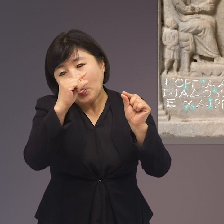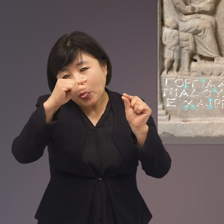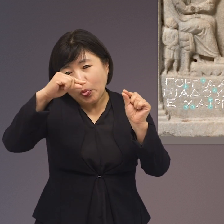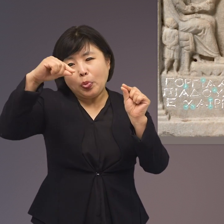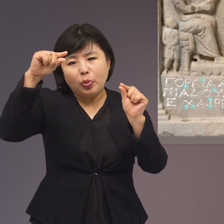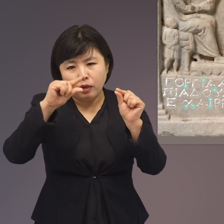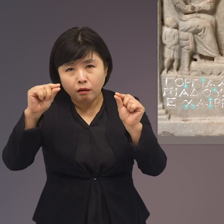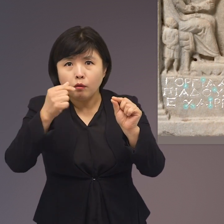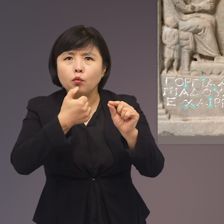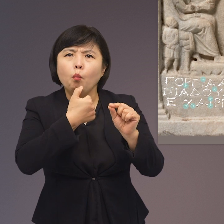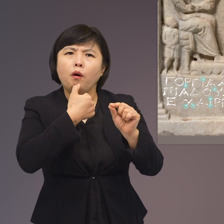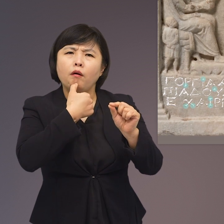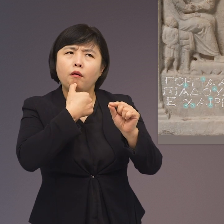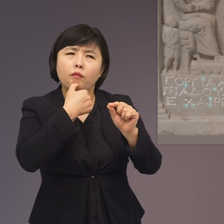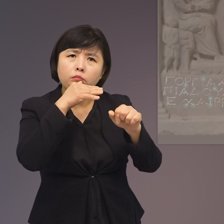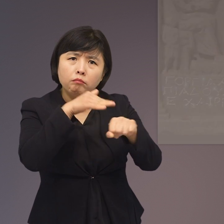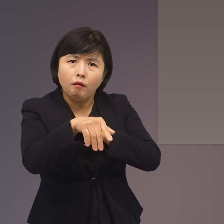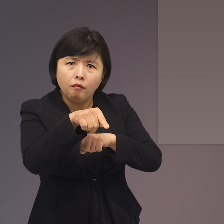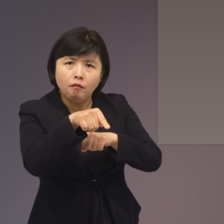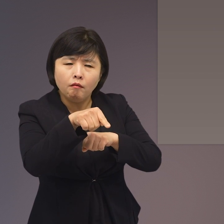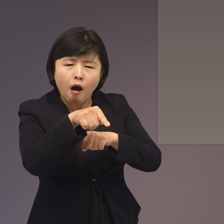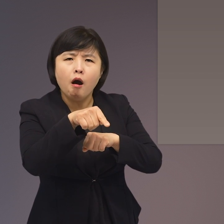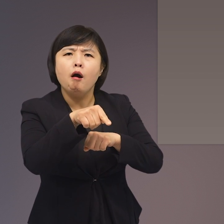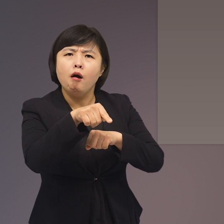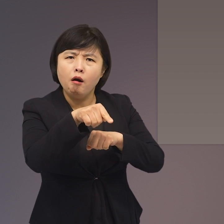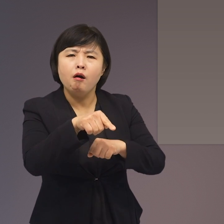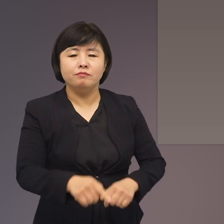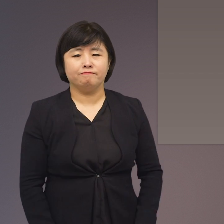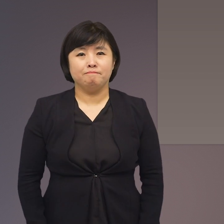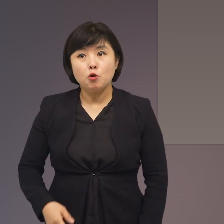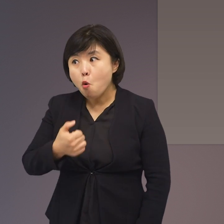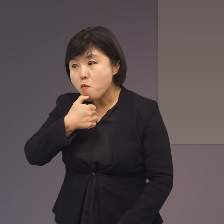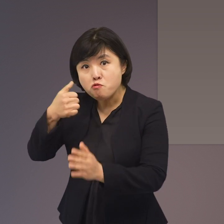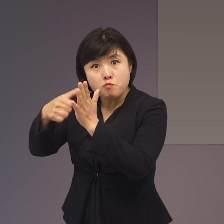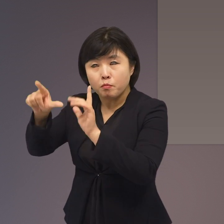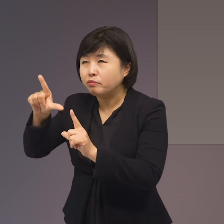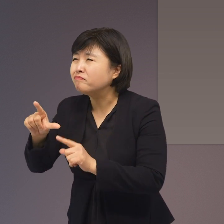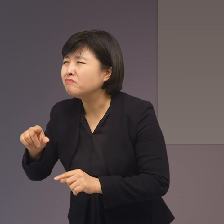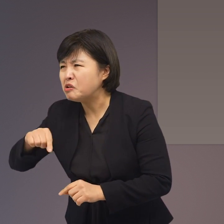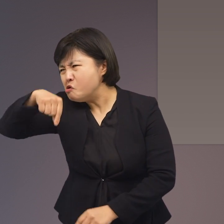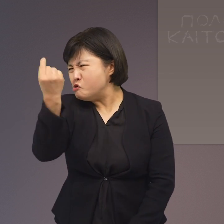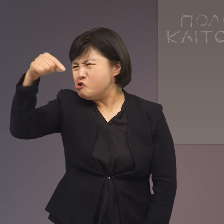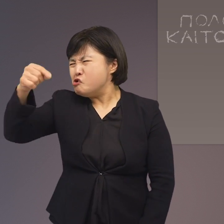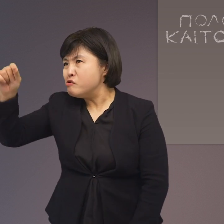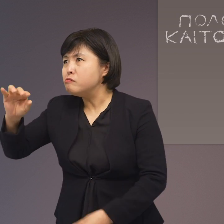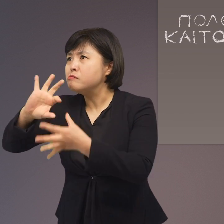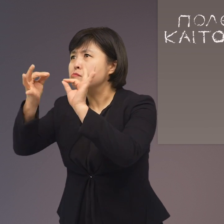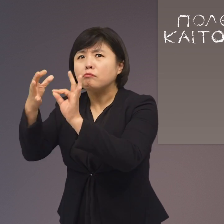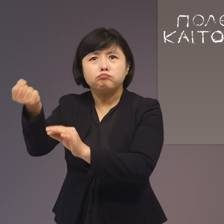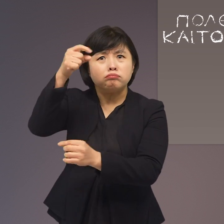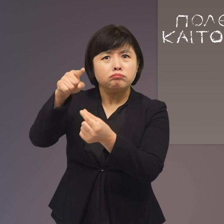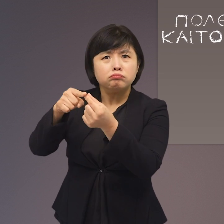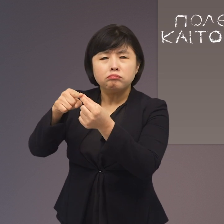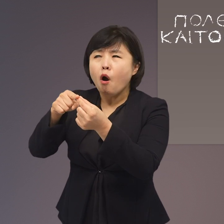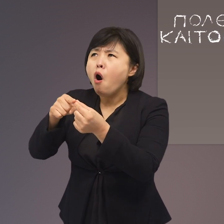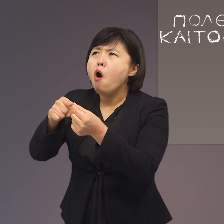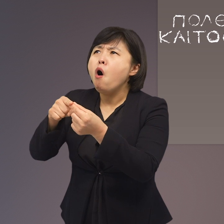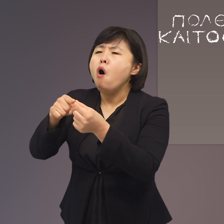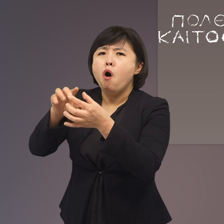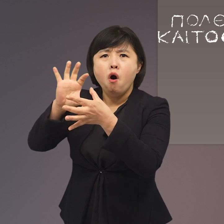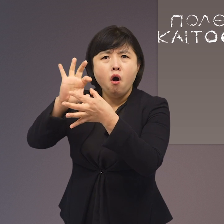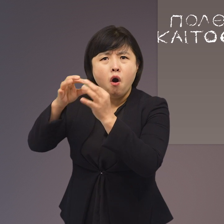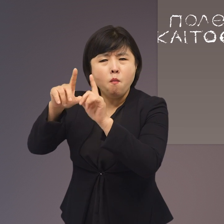보여요. 로마 유물입니다. 그런데 그리스 문자가 새겨져 있네요. 그리스